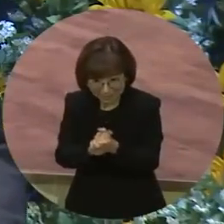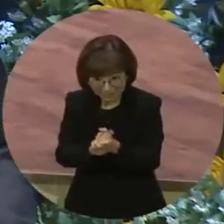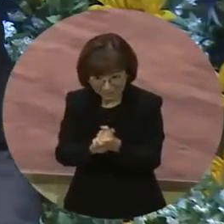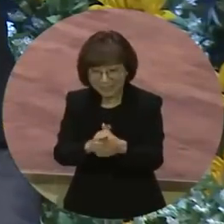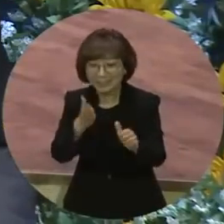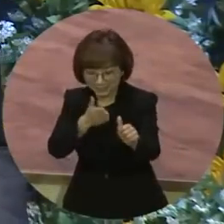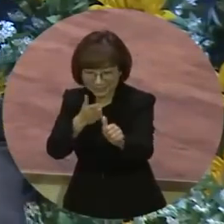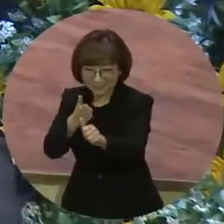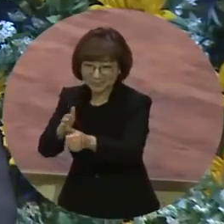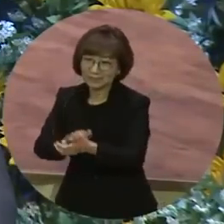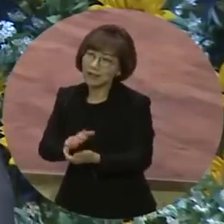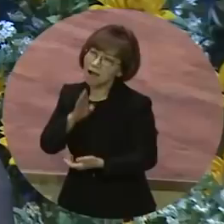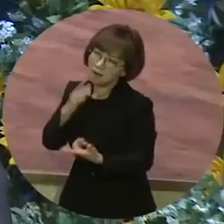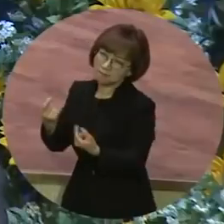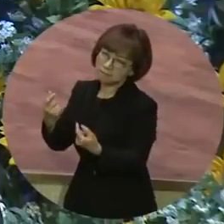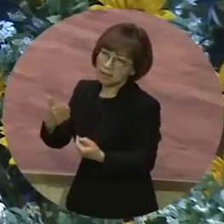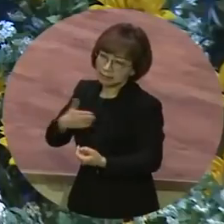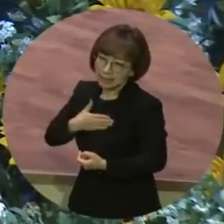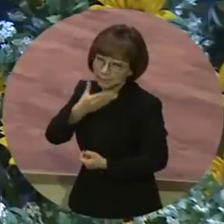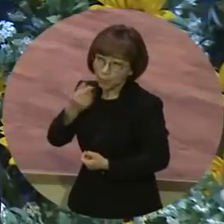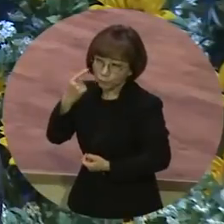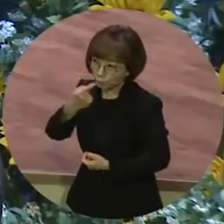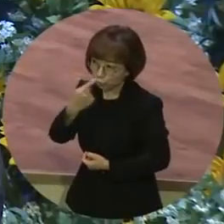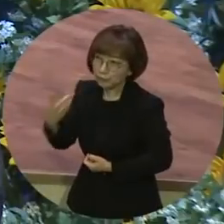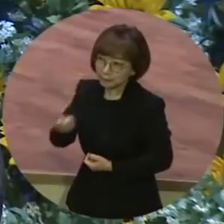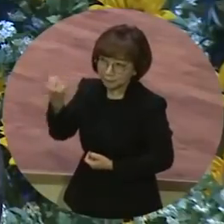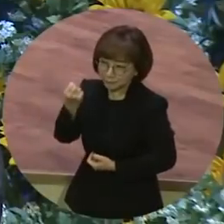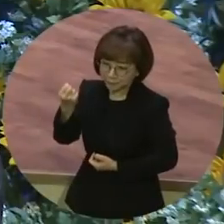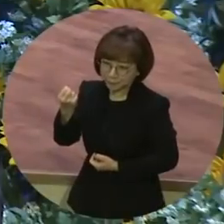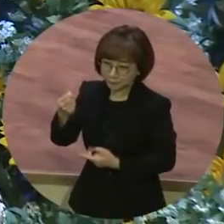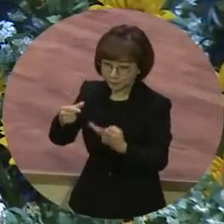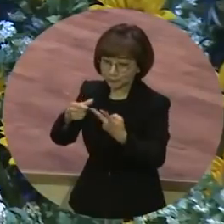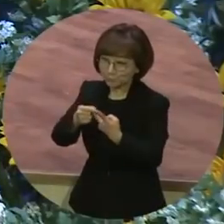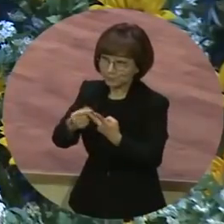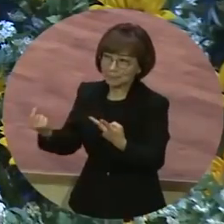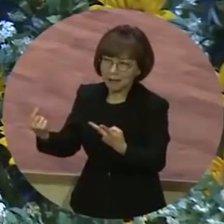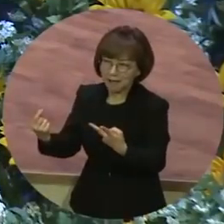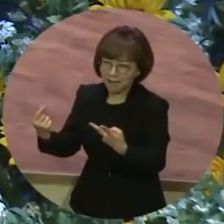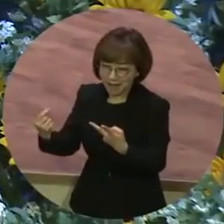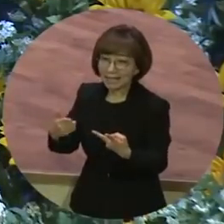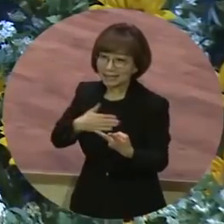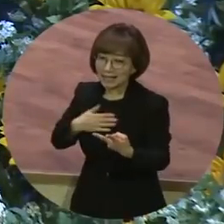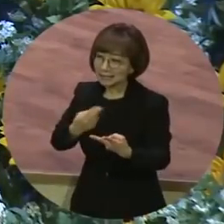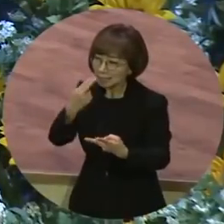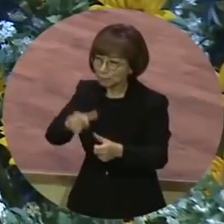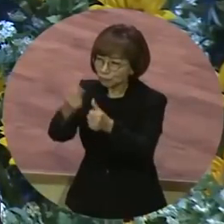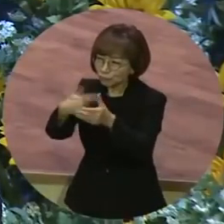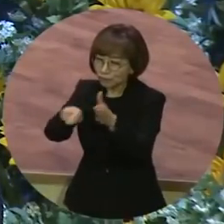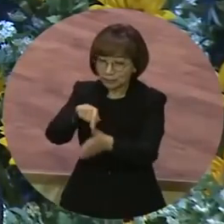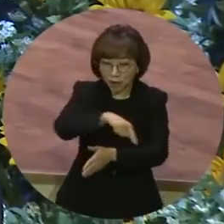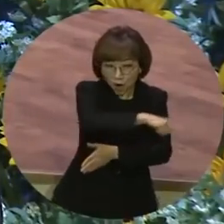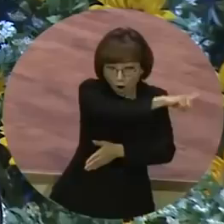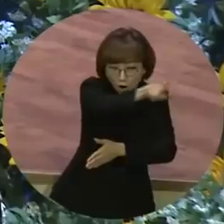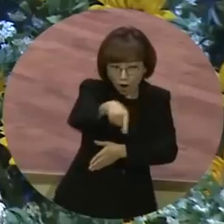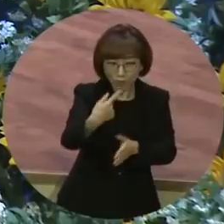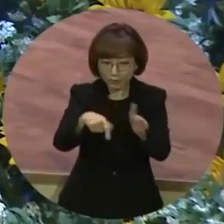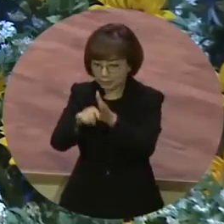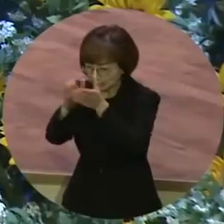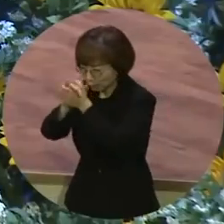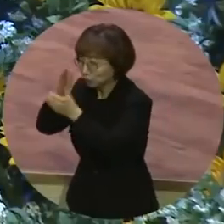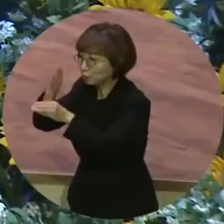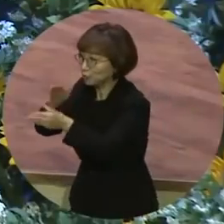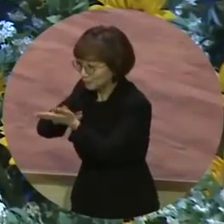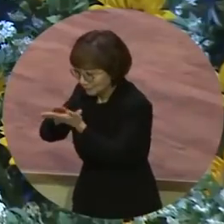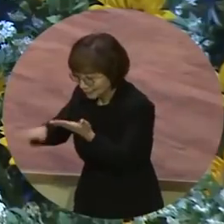그렇습니다. 나는 복음적 시각으로 살아갑니다. 그렇습니다. 나는 정말 생명 구원에서 내가 중보 기도하고